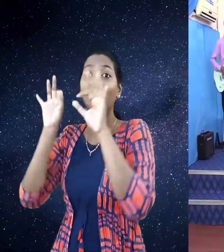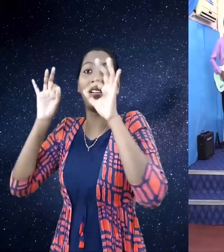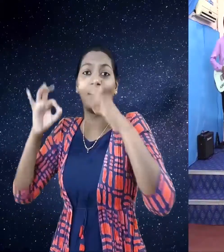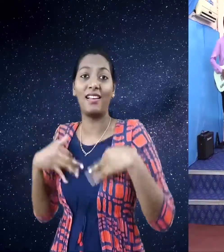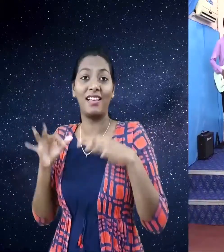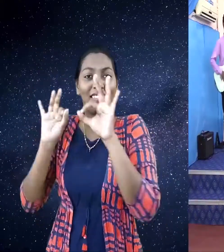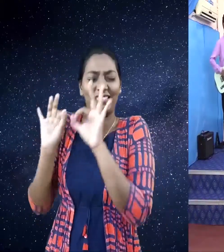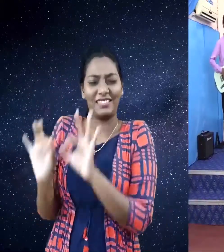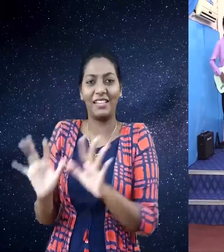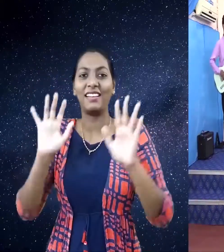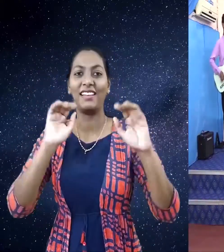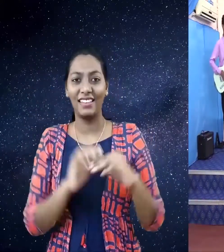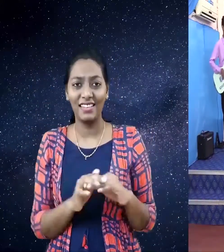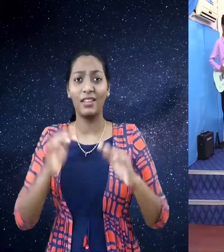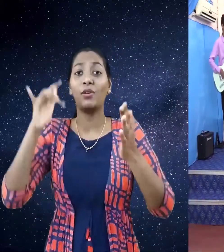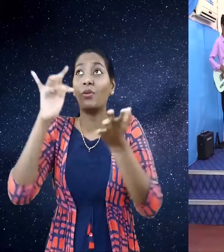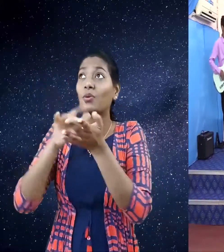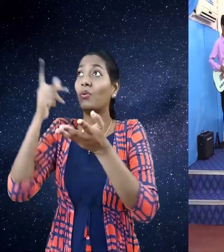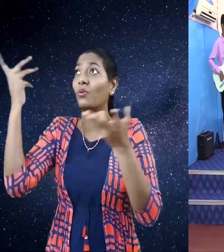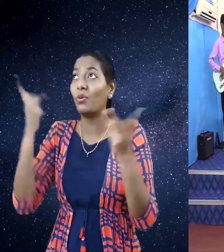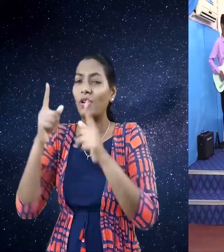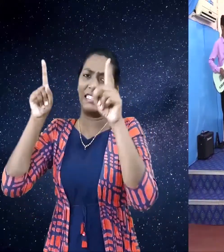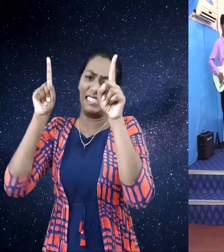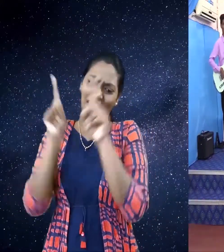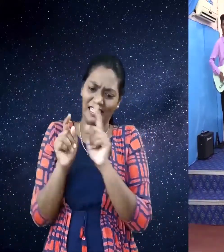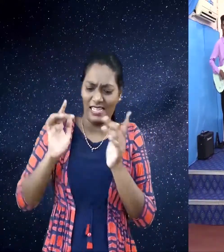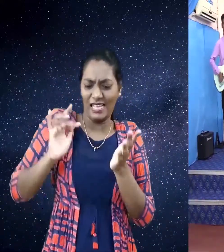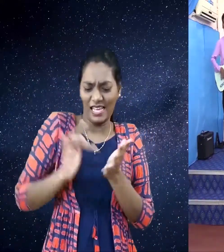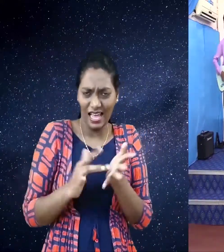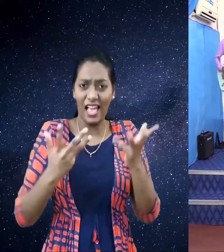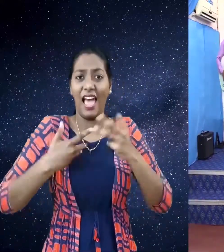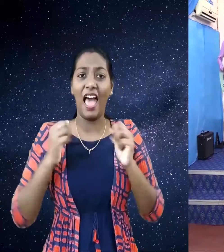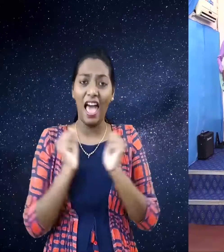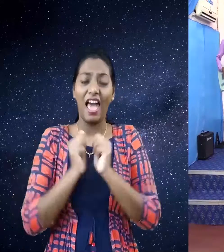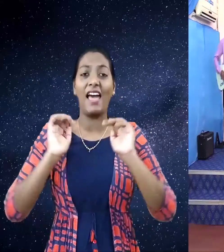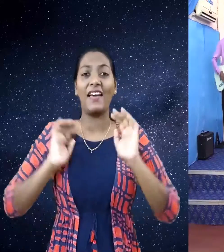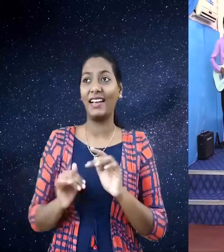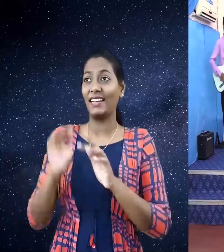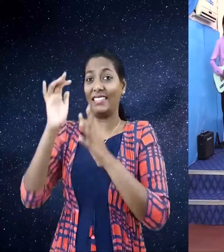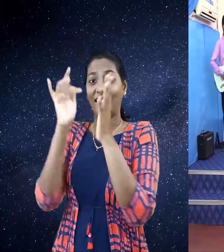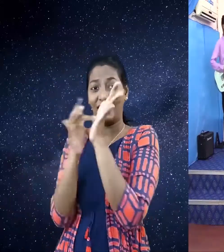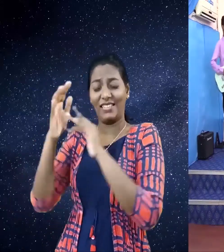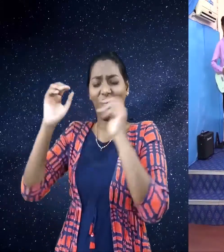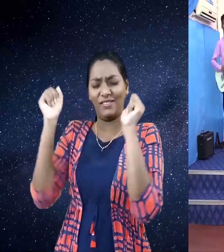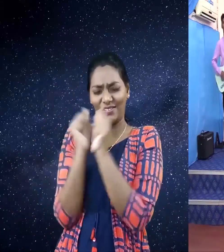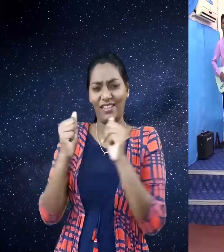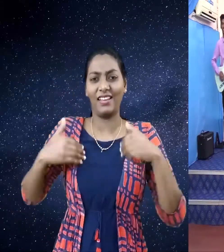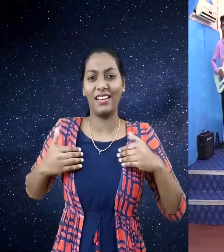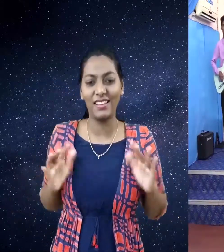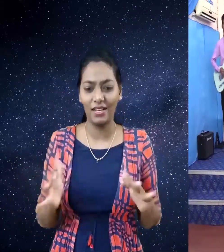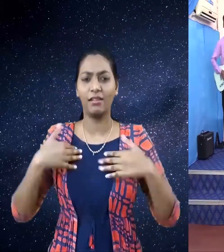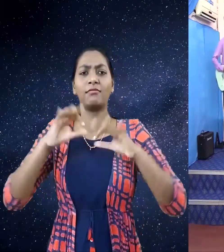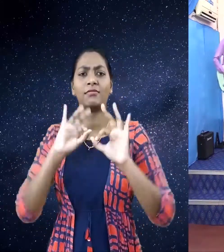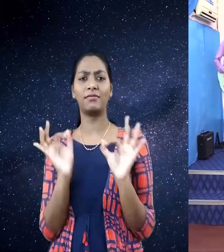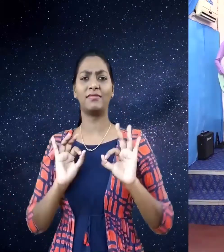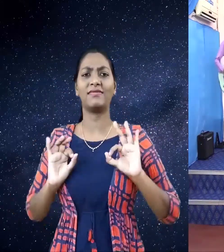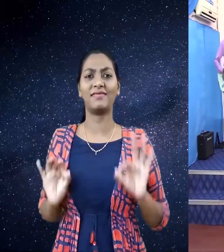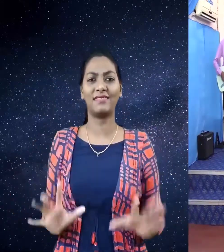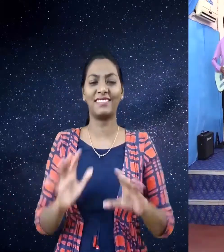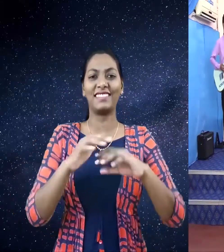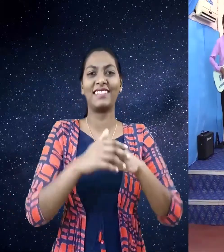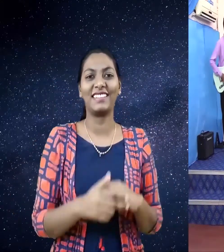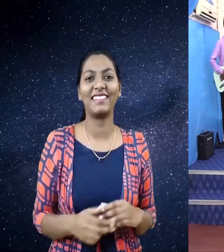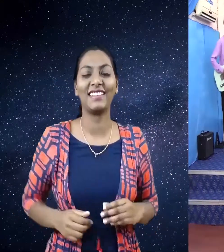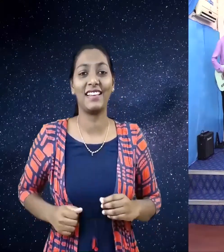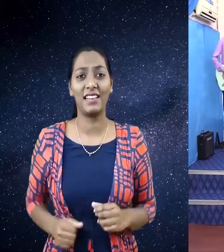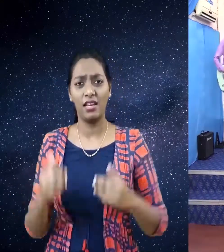तो पूछो वो कहता वहाँ हूँ जहाँ कहता मेरे पास जो वो कहता. मैं कौन हूँ मैं